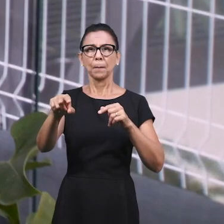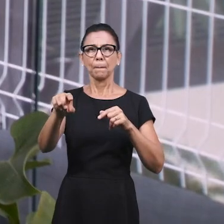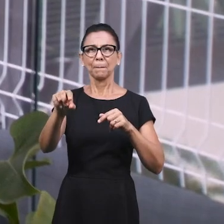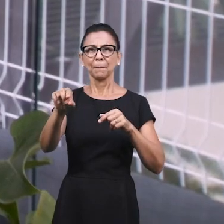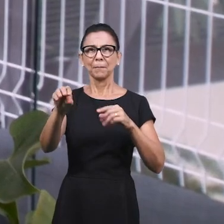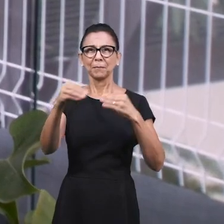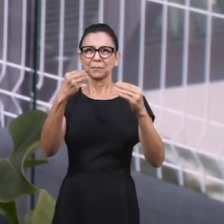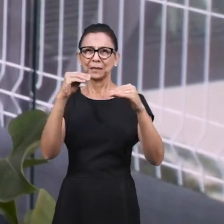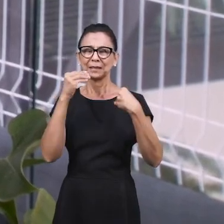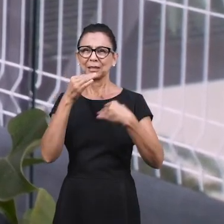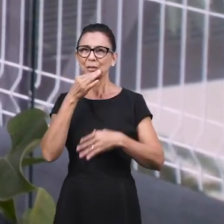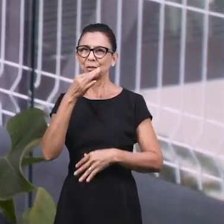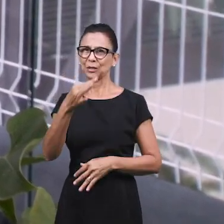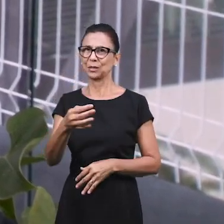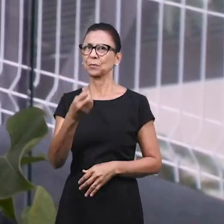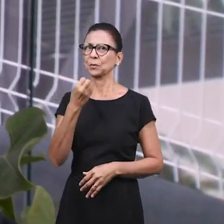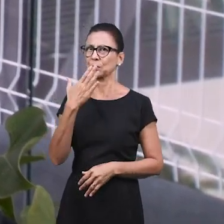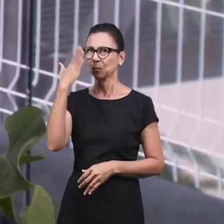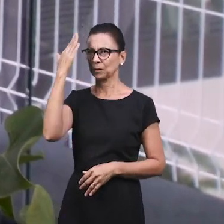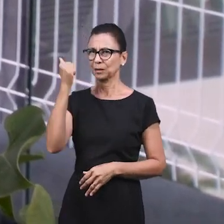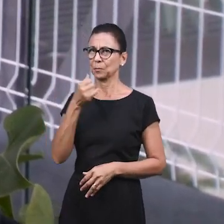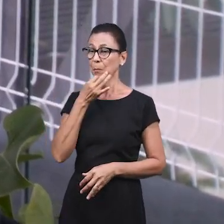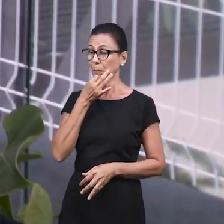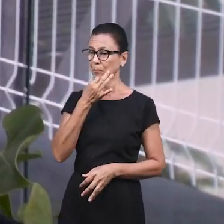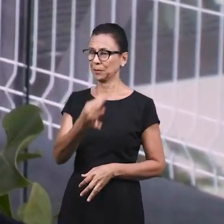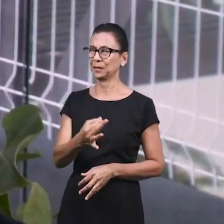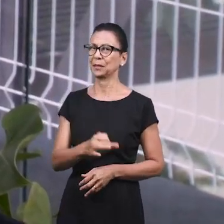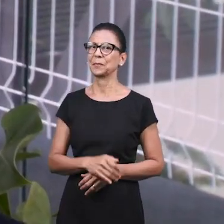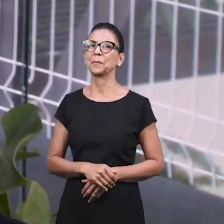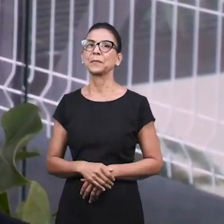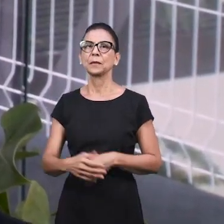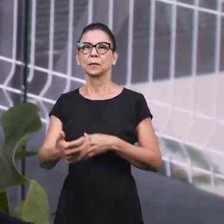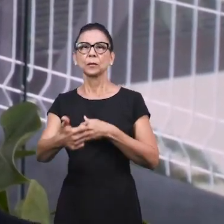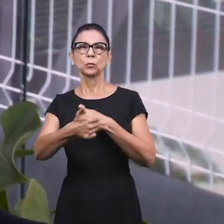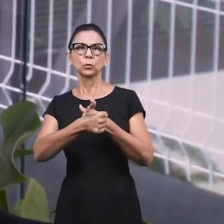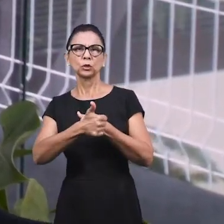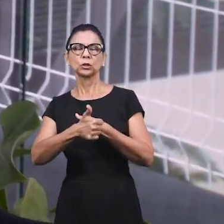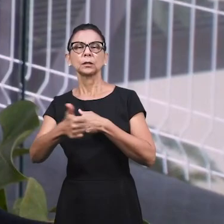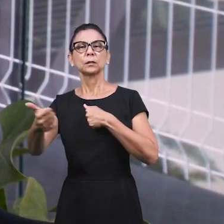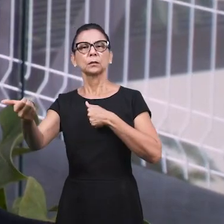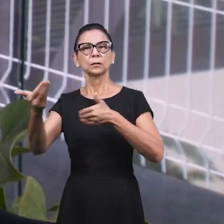très bien de connaître votre opinion. Profitez pour